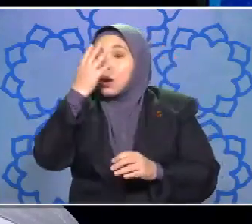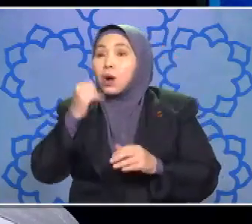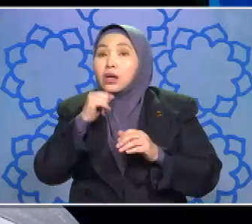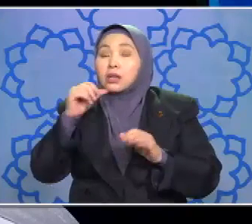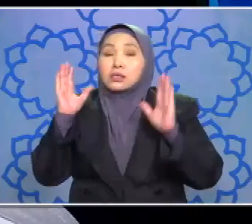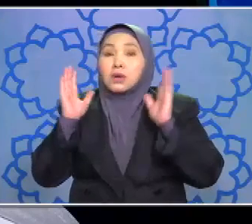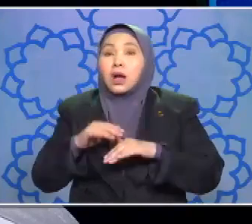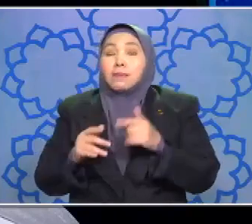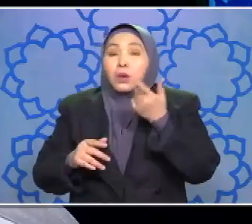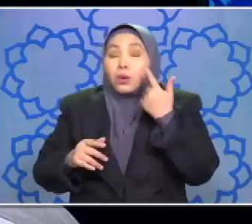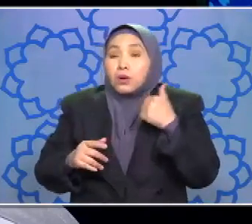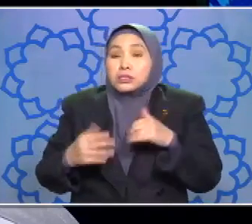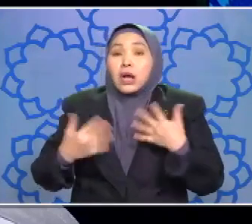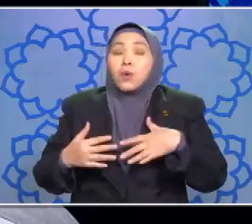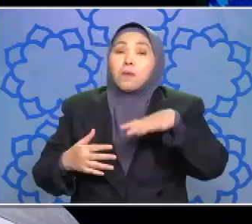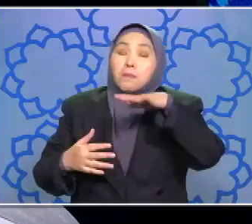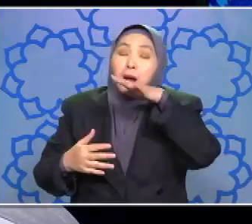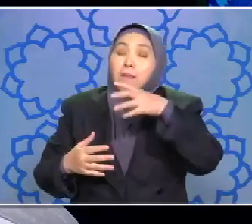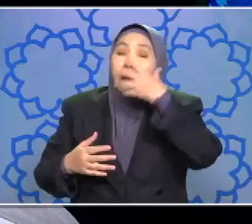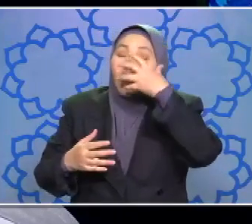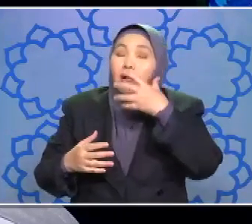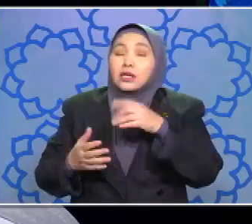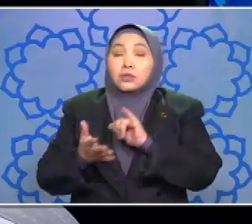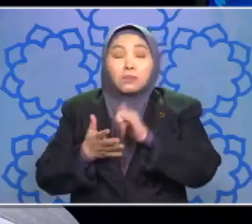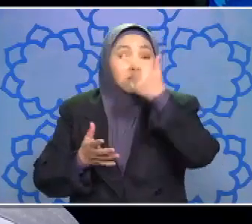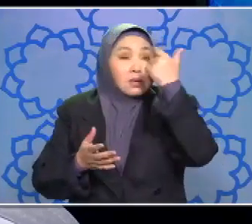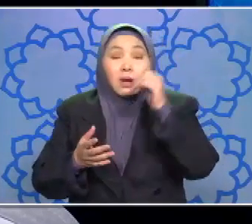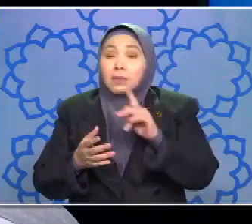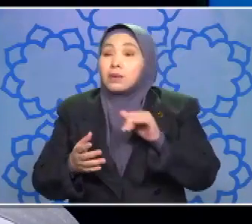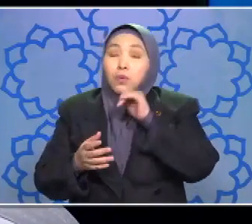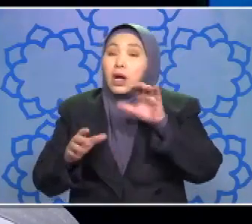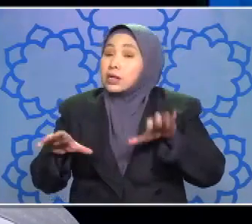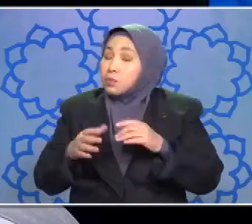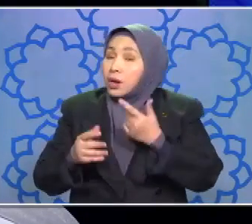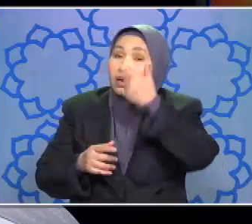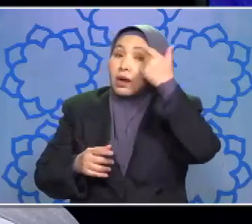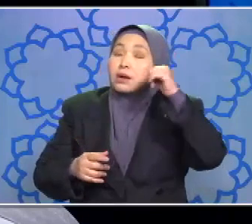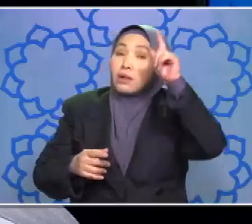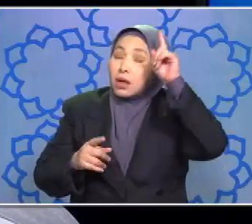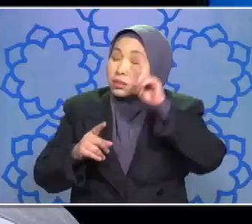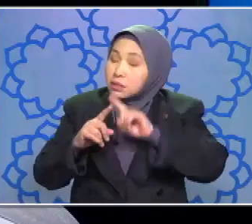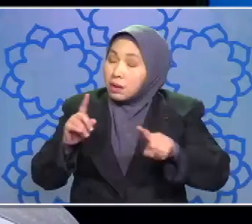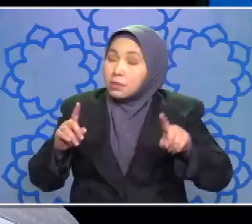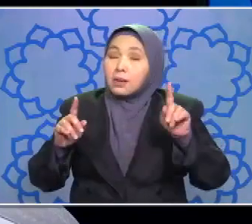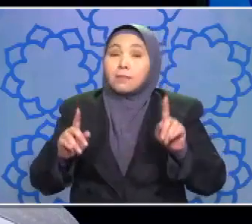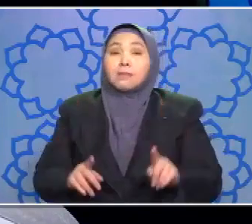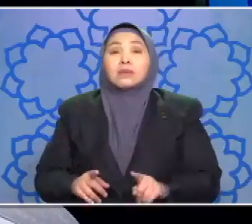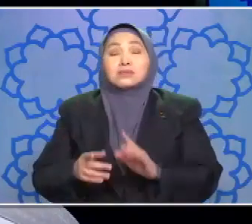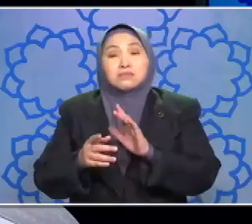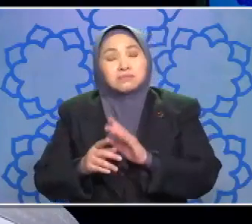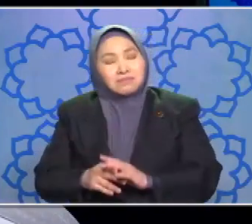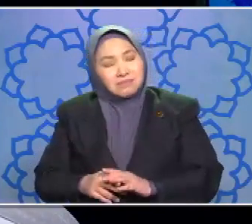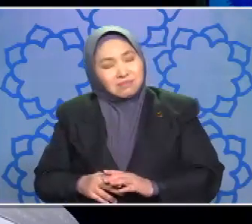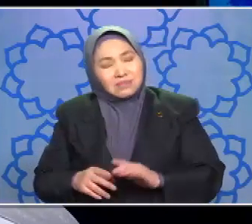ni takut mak marah? Kan? Perkara itu akan menyebabkan ianya bukan dibuat kerana Allah, tetapi mencirikkan Allah Subhanahu Wa